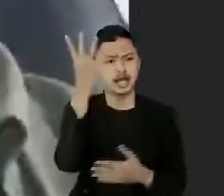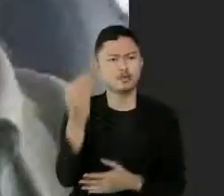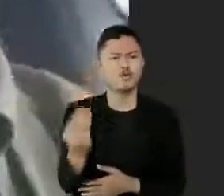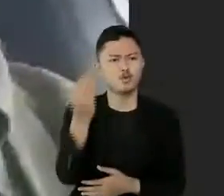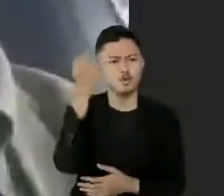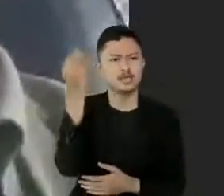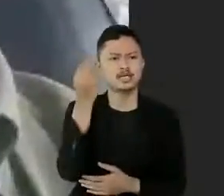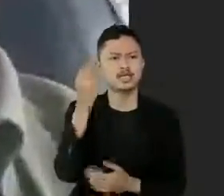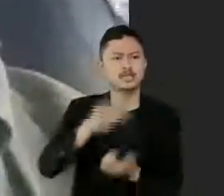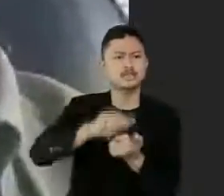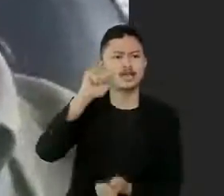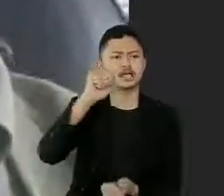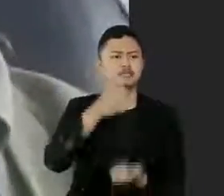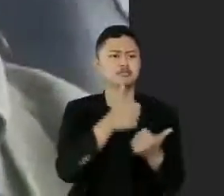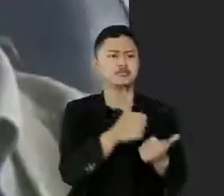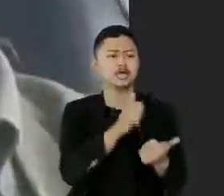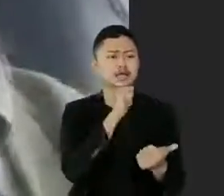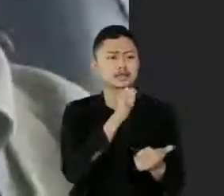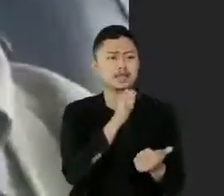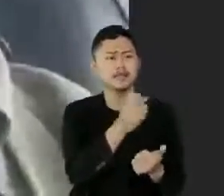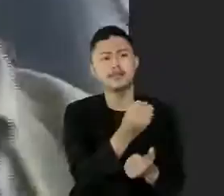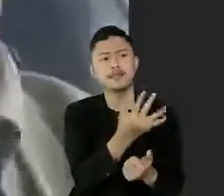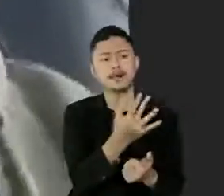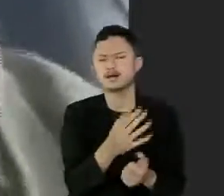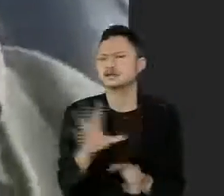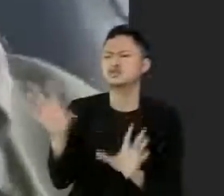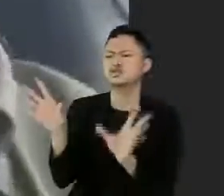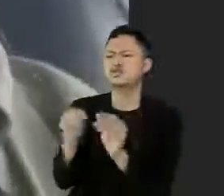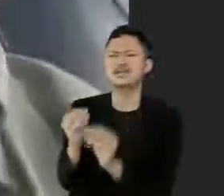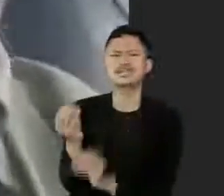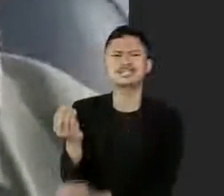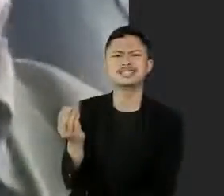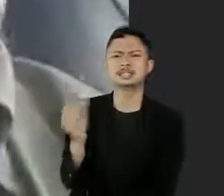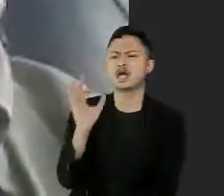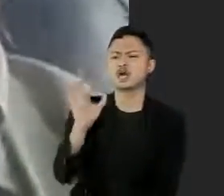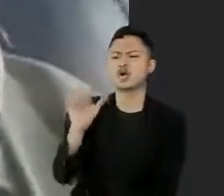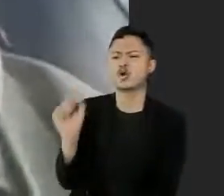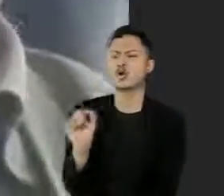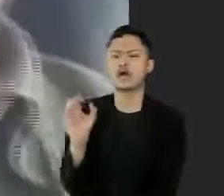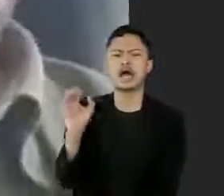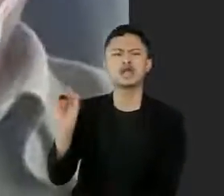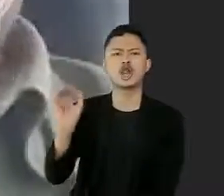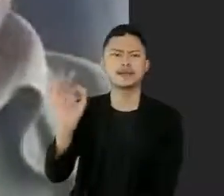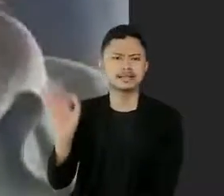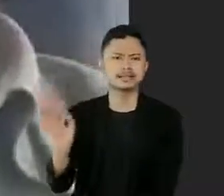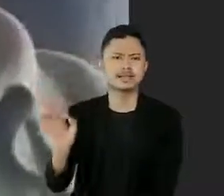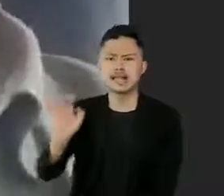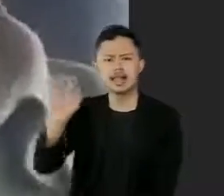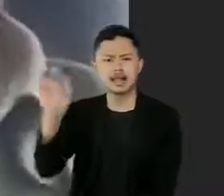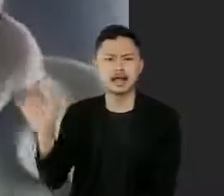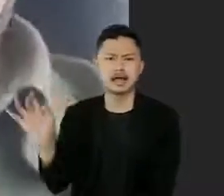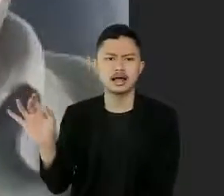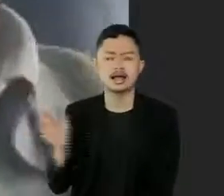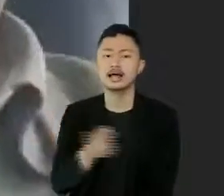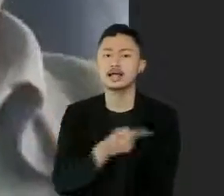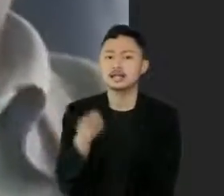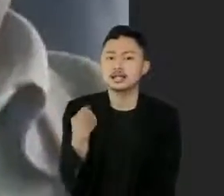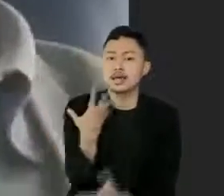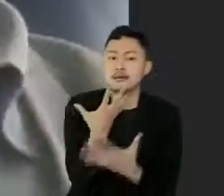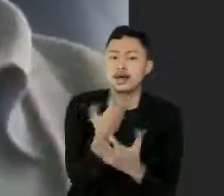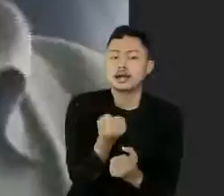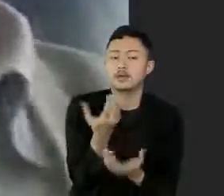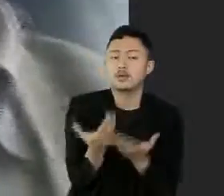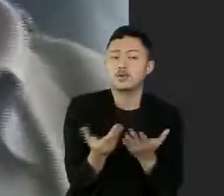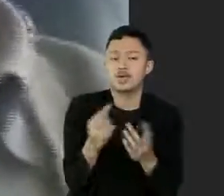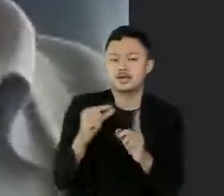yang bisa disertifikasi, yang akan diaudit, itu sangat kecil sekali, hanya sekian 0,0%. Nah, harapan kami